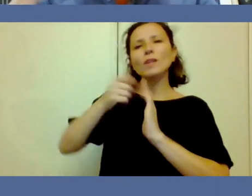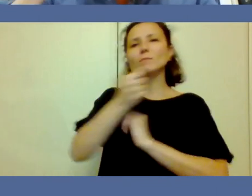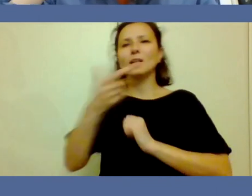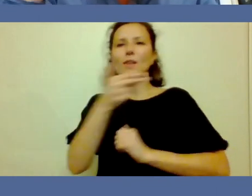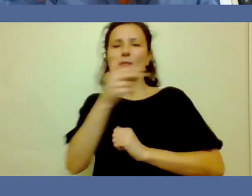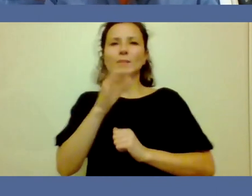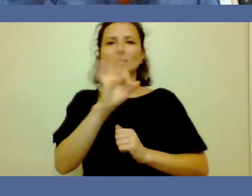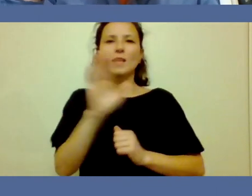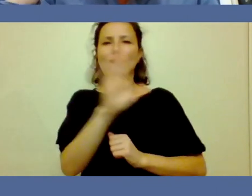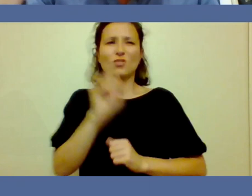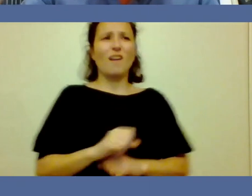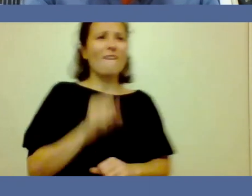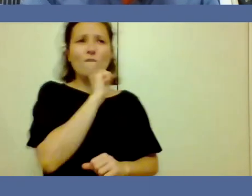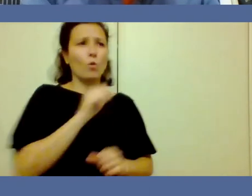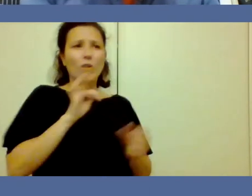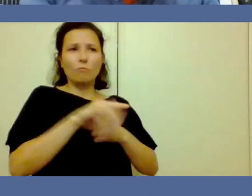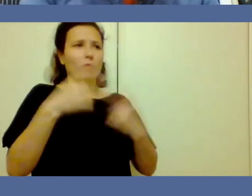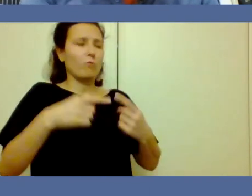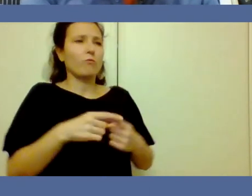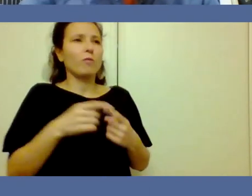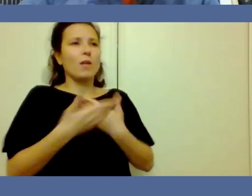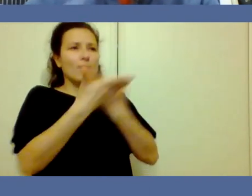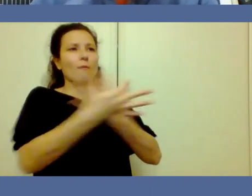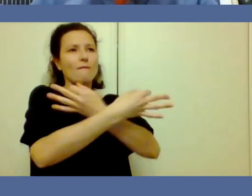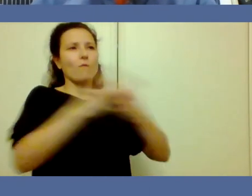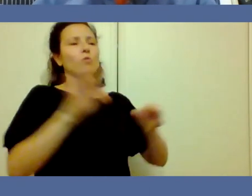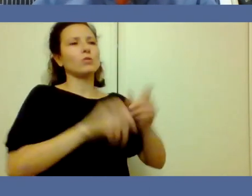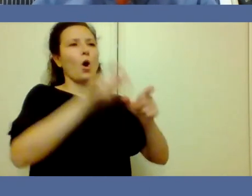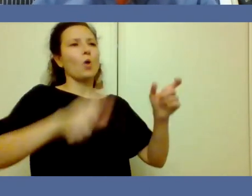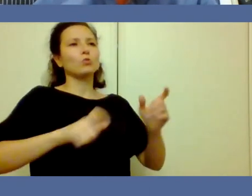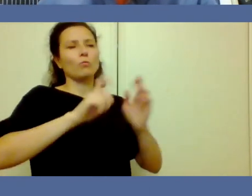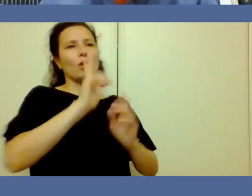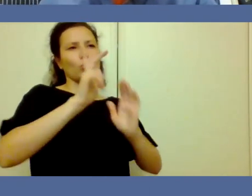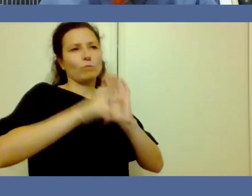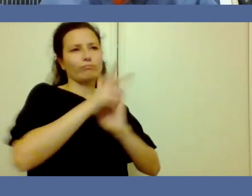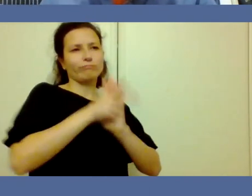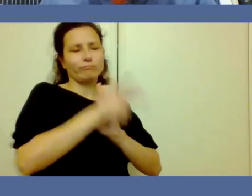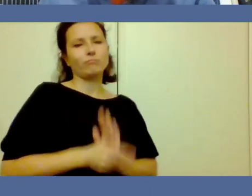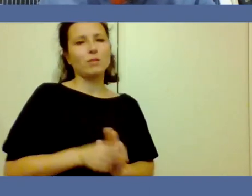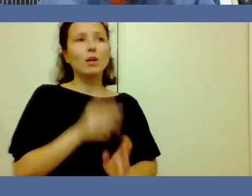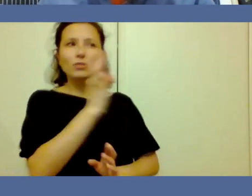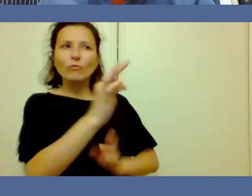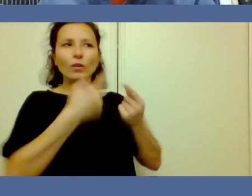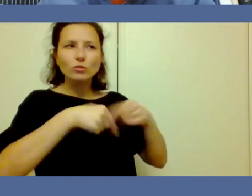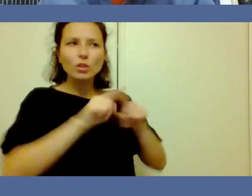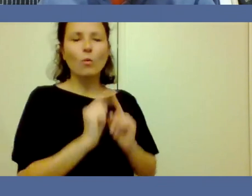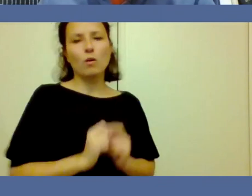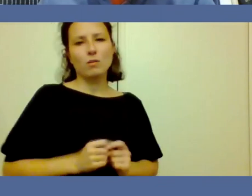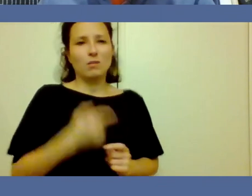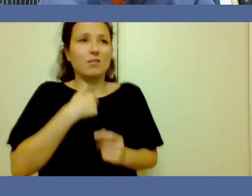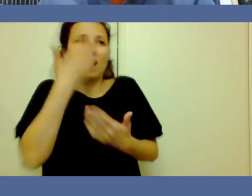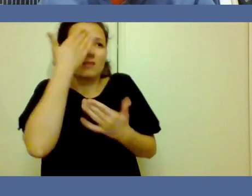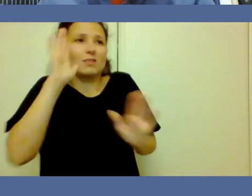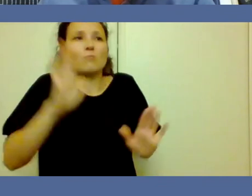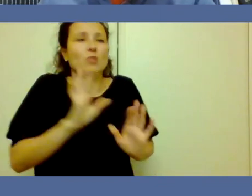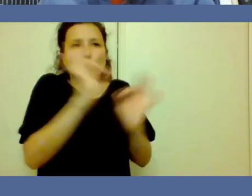Wcale nie miałam wpływu. Oddałam całkowicie wolność filmowcom, bo uważam, że to jest ich dzieło. Jakby ja nie znam się na